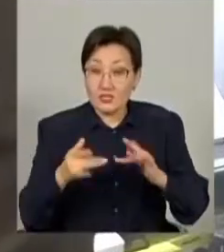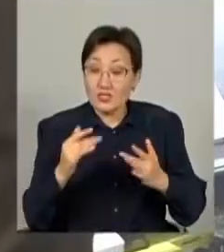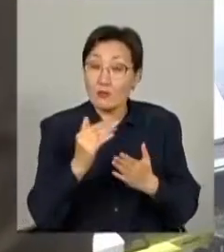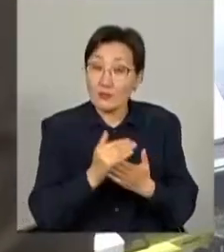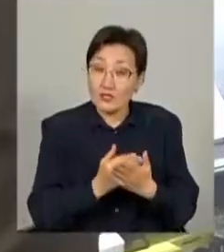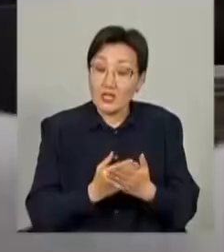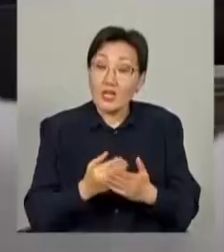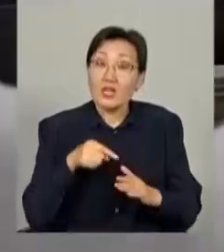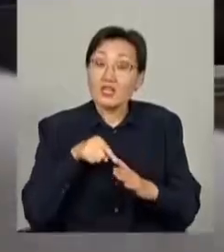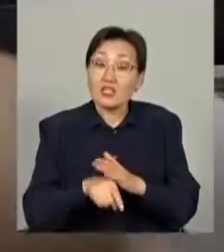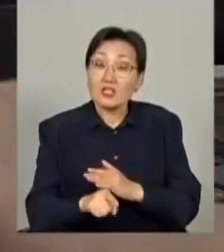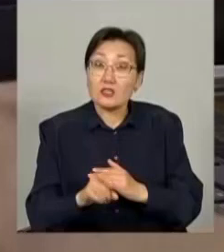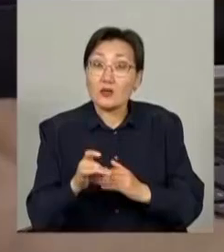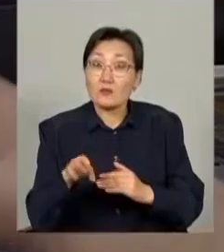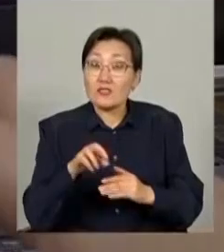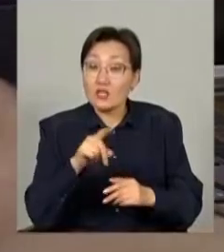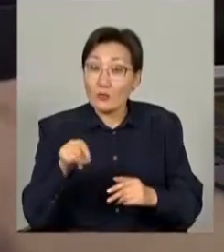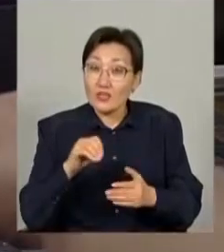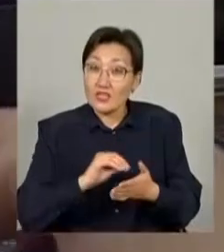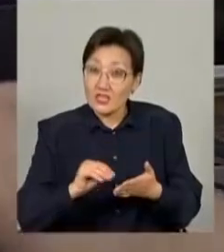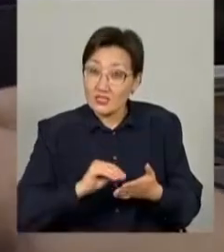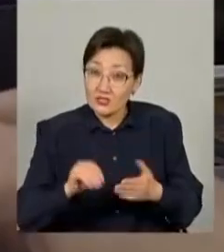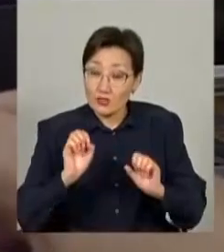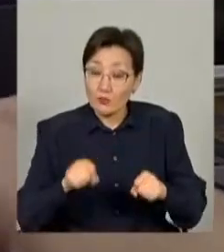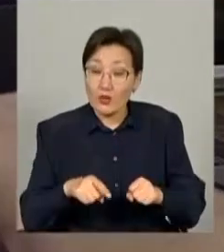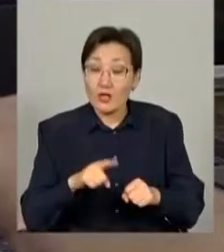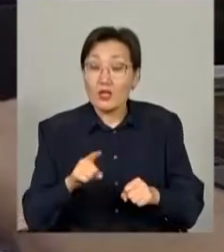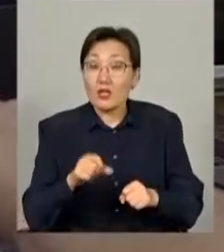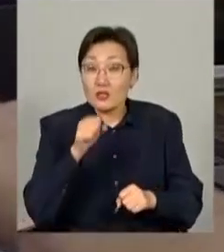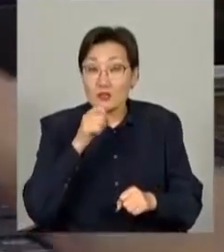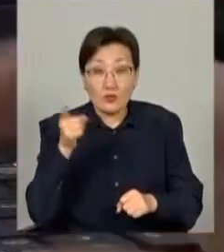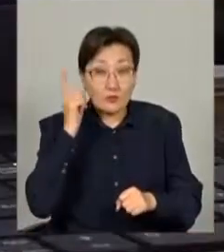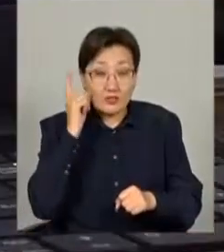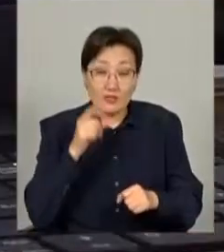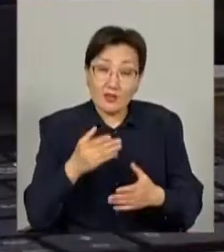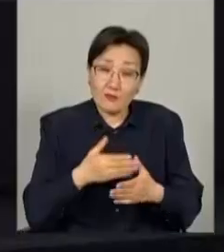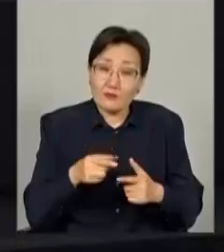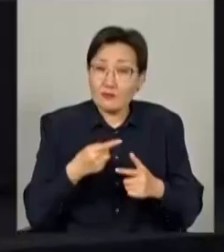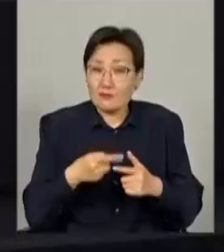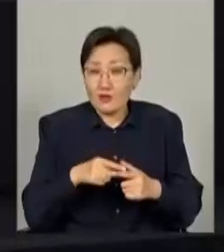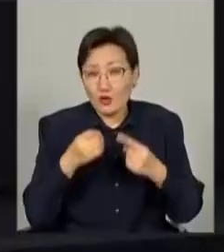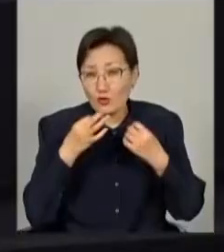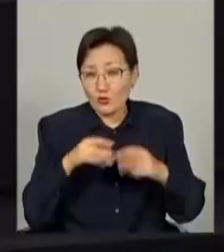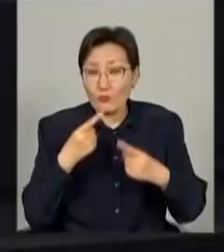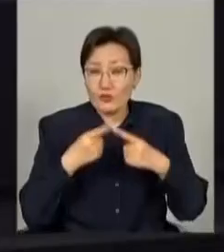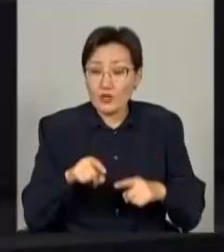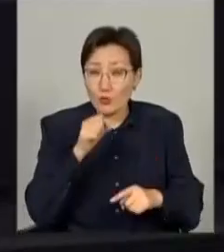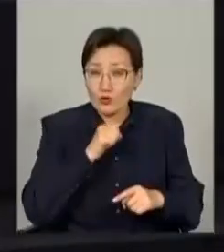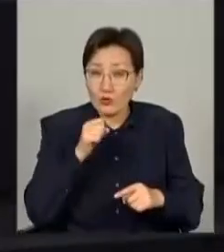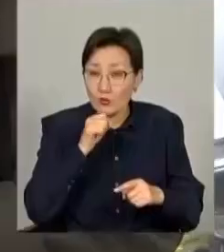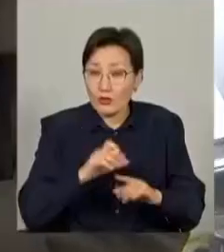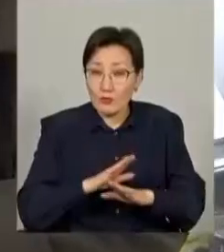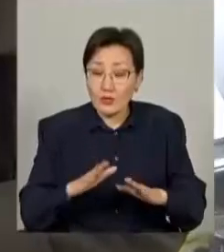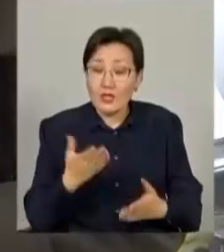құрылғының сериялық нөмірін енгізсе болады. Онда заттың ұрланған не ұрланбағанын білуге болады. Егер зат ұрланған болса, онда